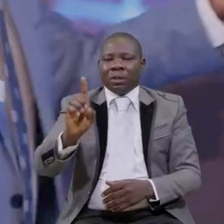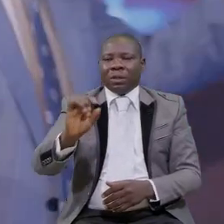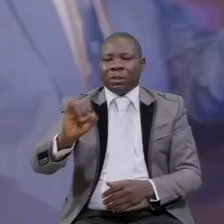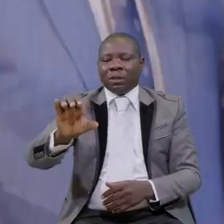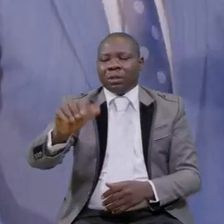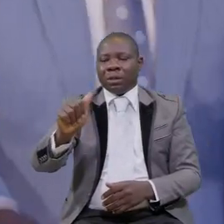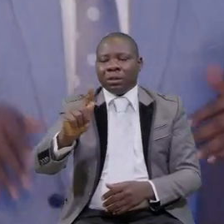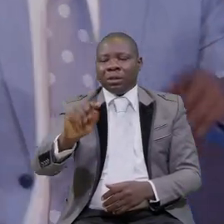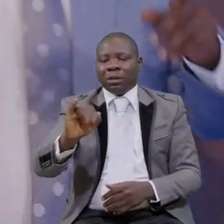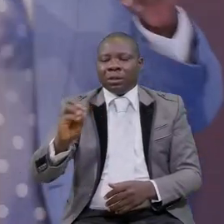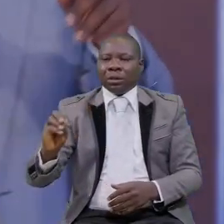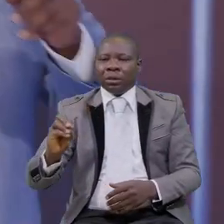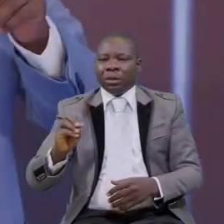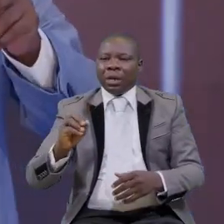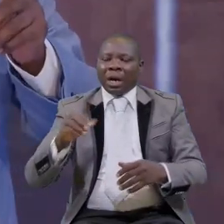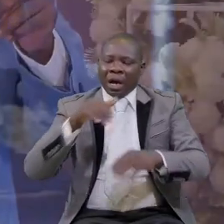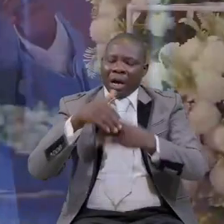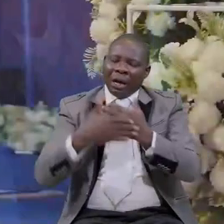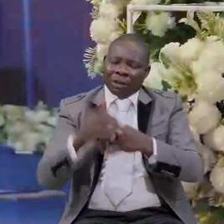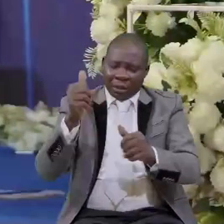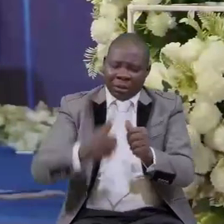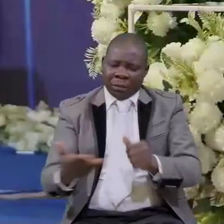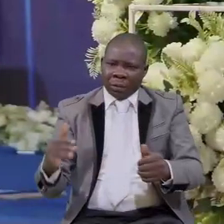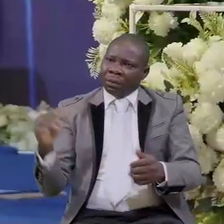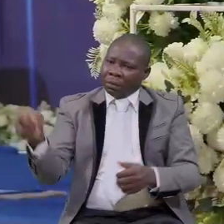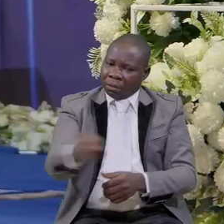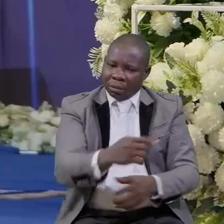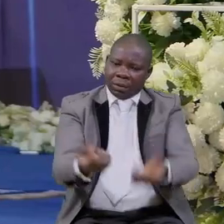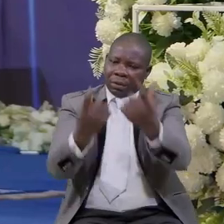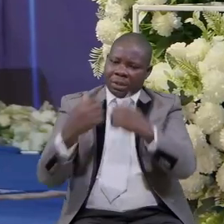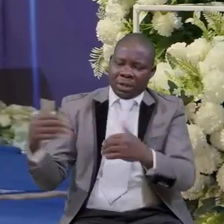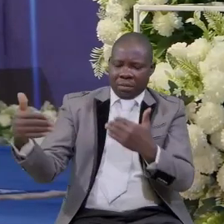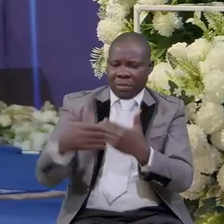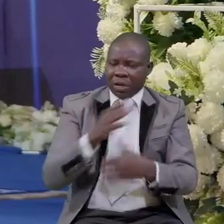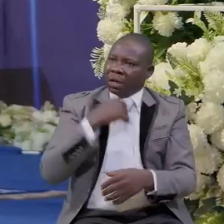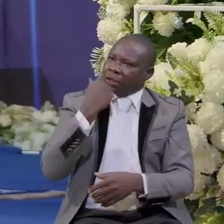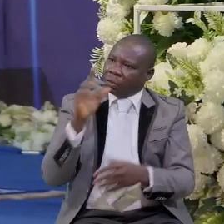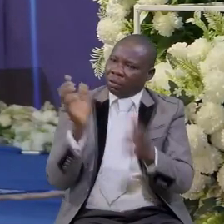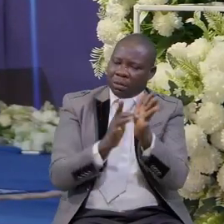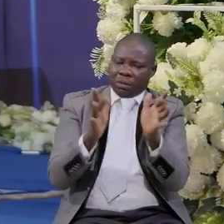lisez tout, ils sont revenus pour lui dire ce qu'ils ont fait.